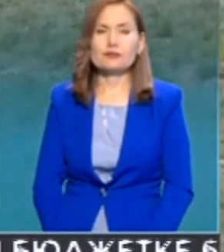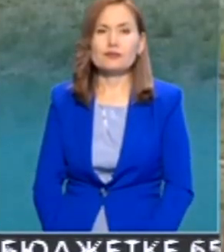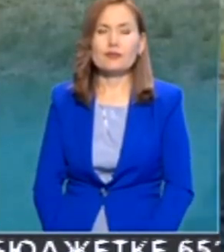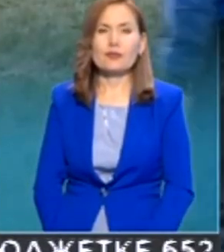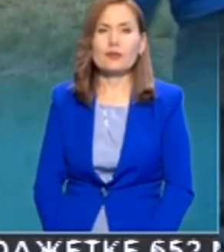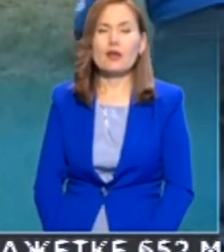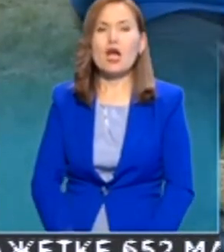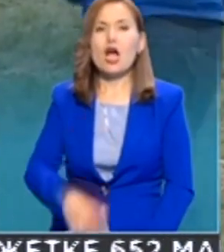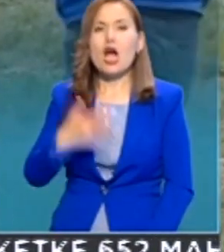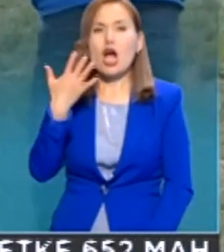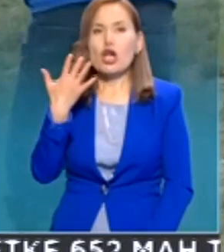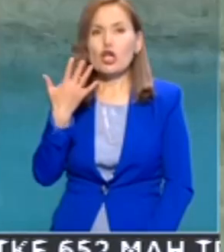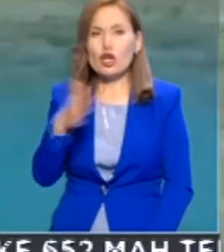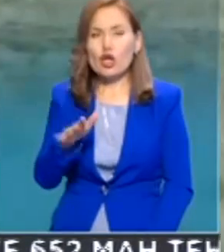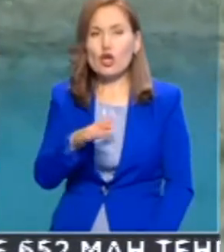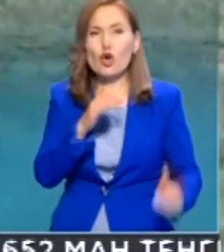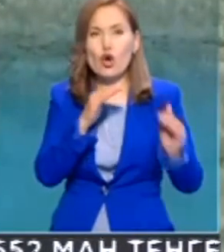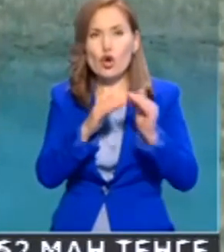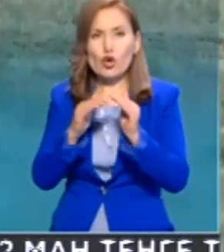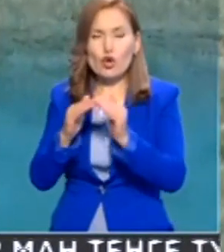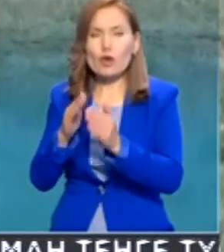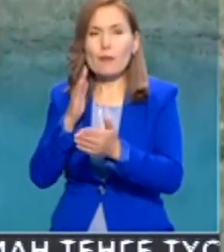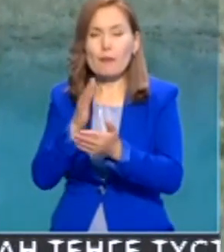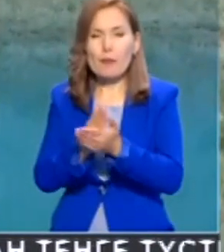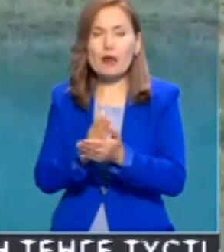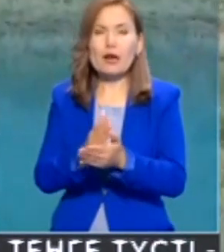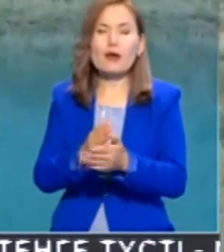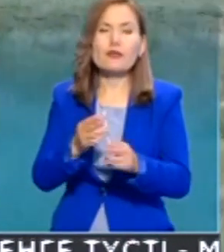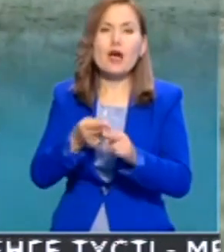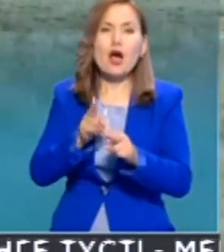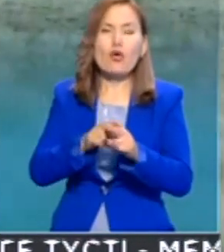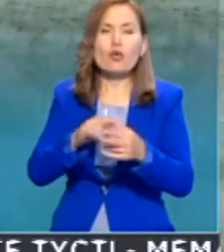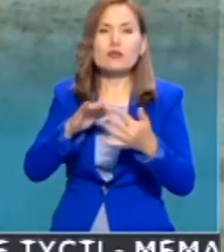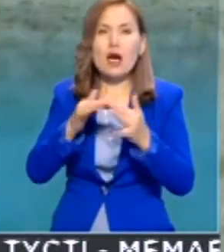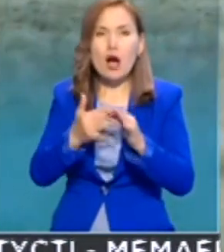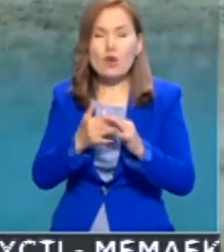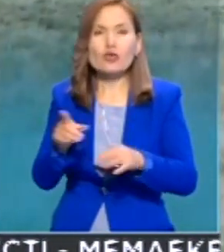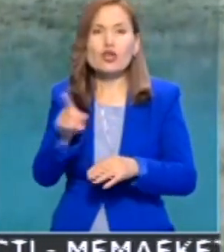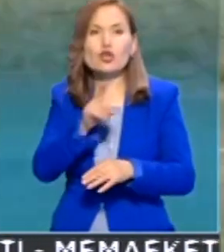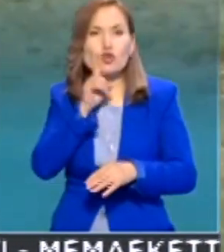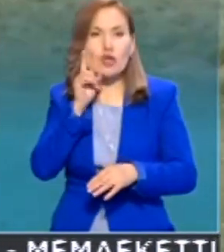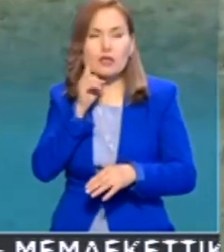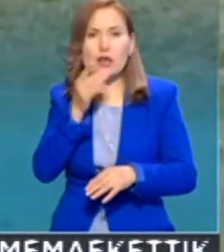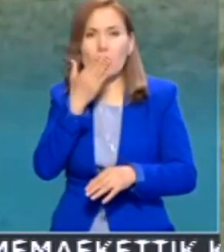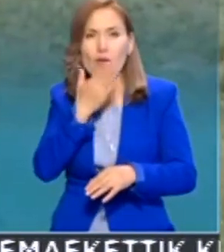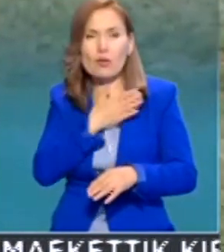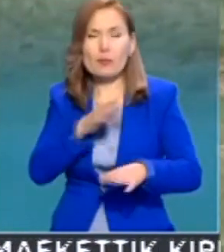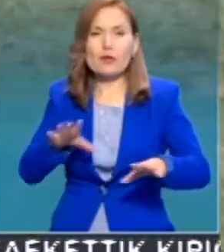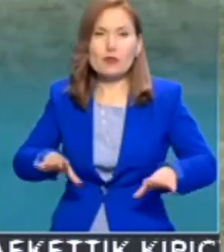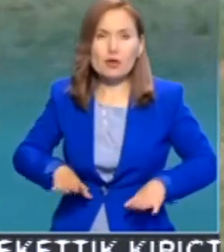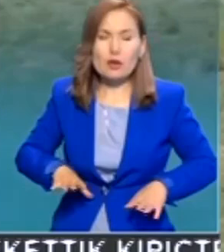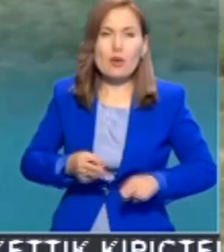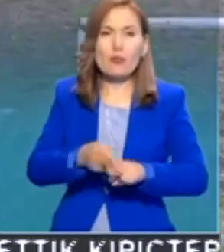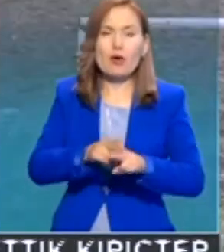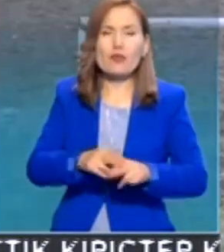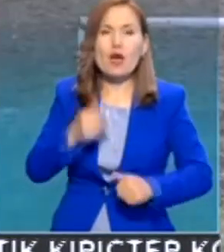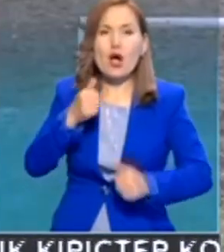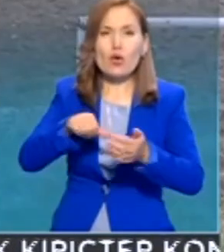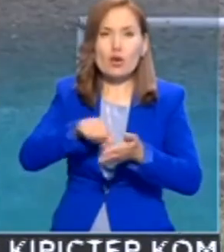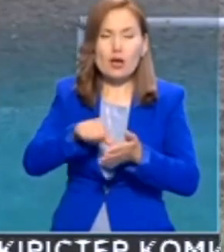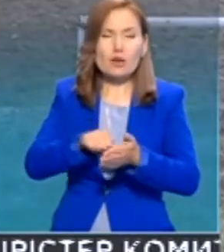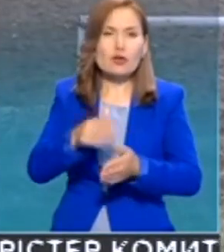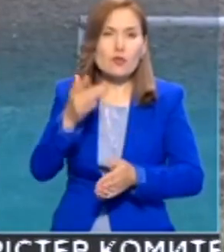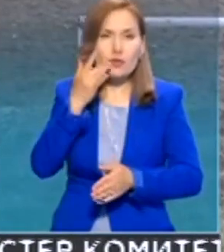50-дей ғана түтіні бар Қосаралдың бесіктен белі енді ғана шыққан баласынан бастап итпен атқа құмар. Ауылдың төрт түлігі тең өрген. Жігіттері